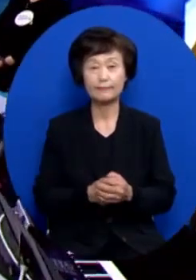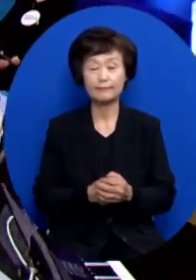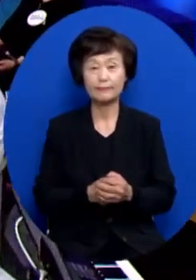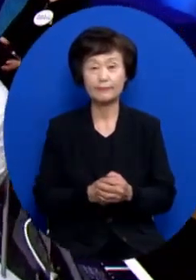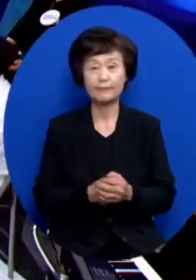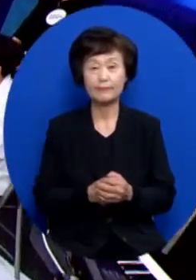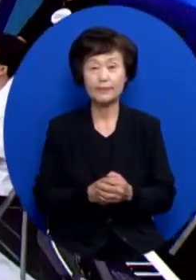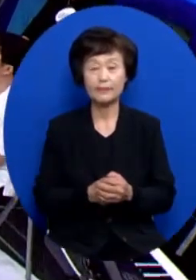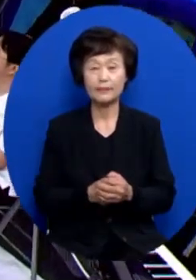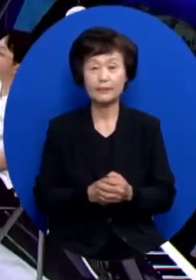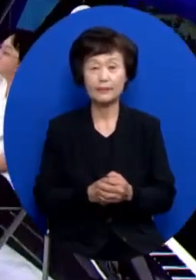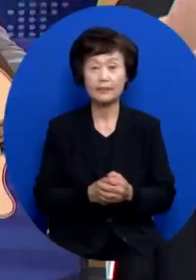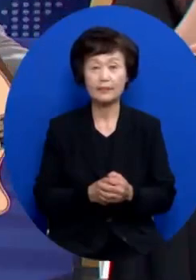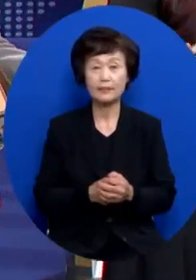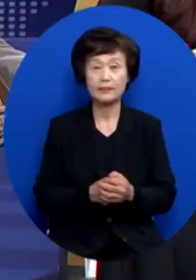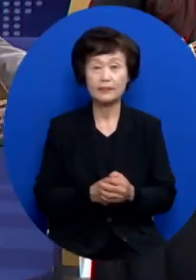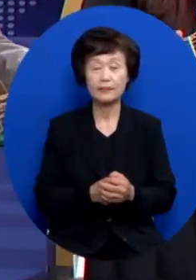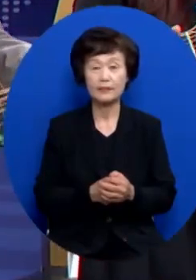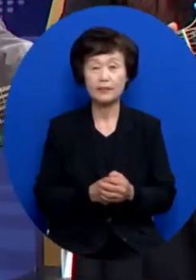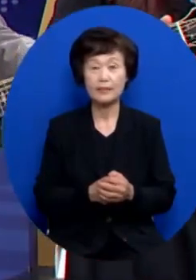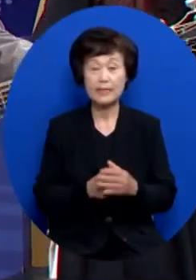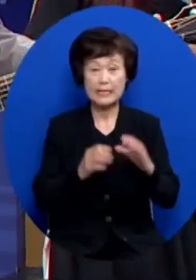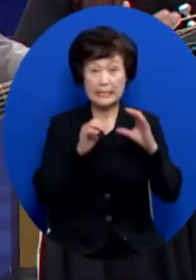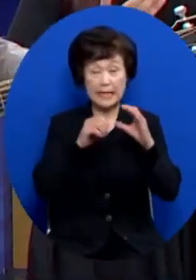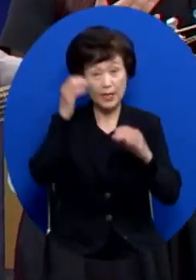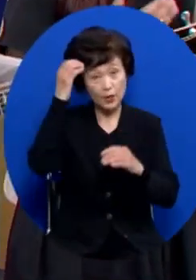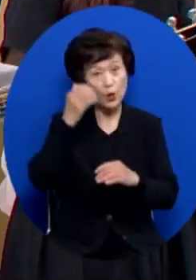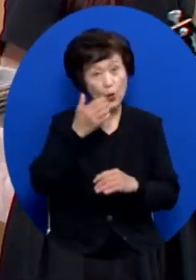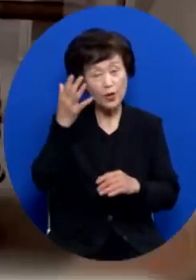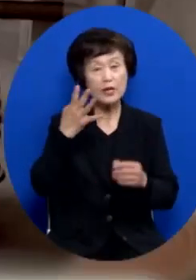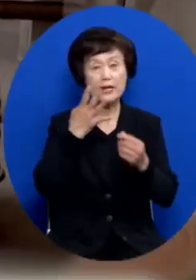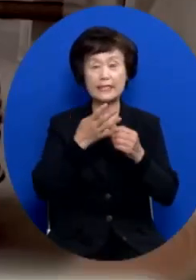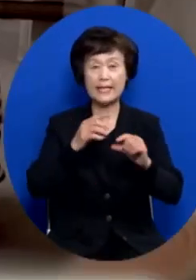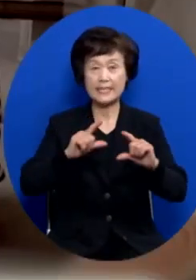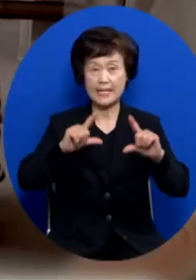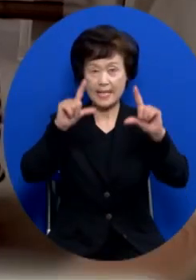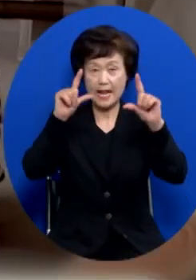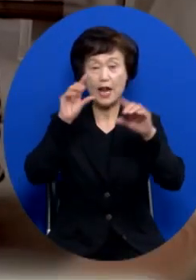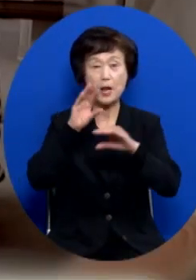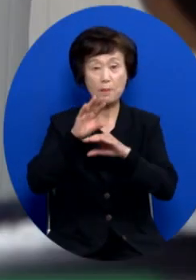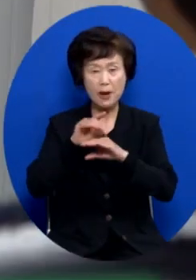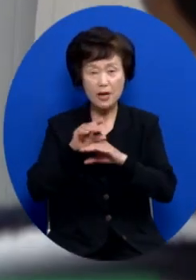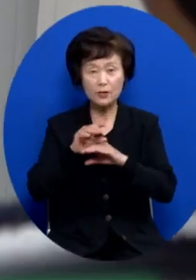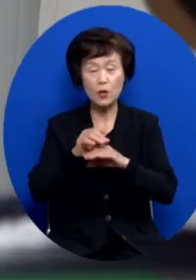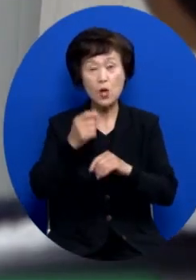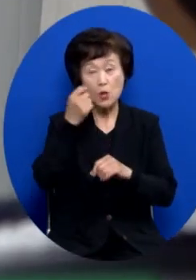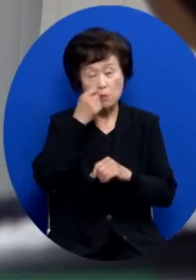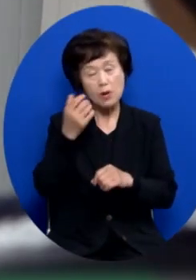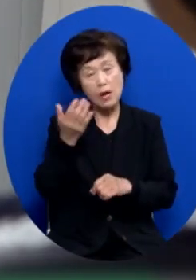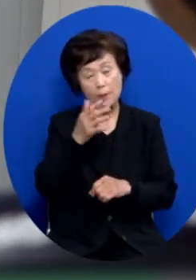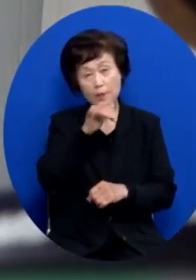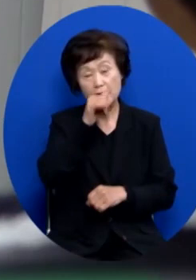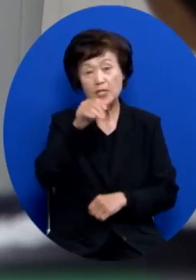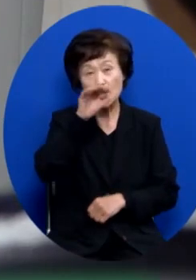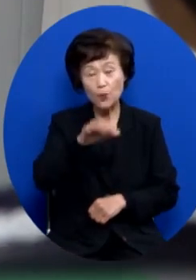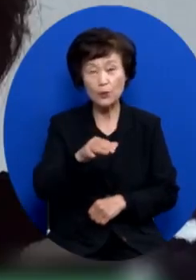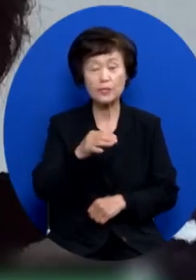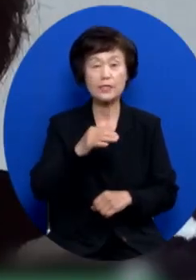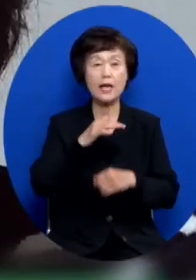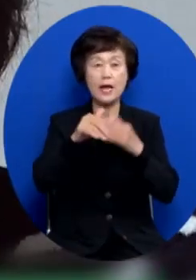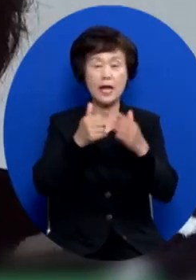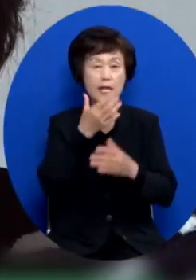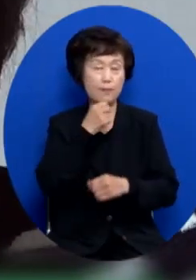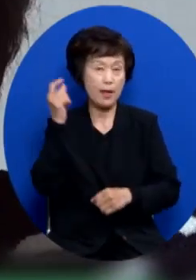TR 워십의 뜨거운 찬양으로 시작된 CTS 위크 넷째 날 방송. 눈물과 아픔이 있는 곳에 하나님의 복음을 전한